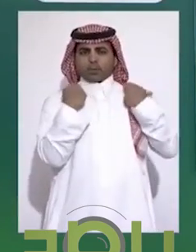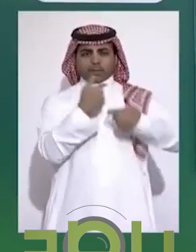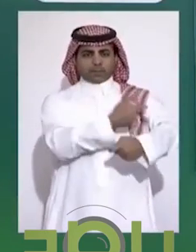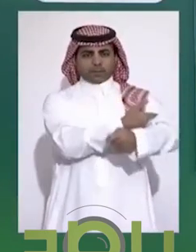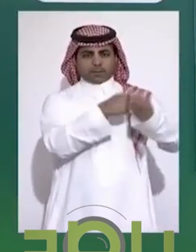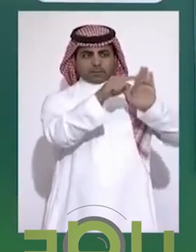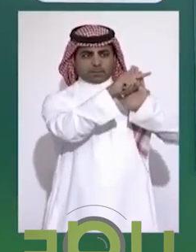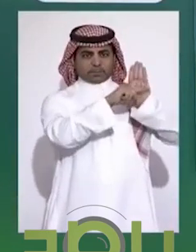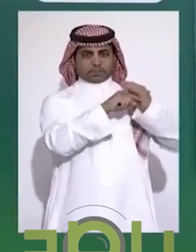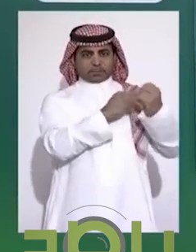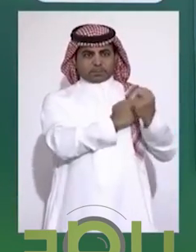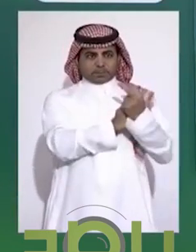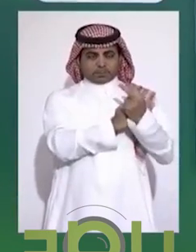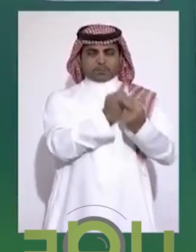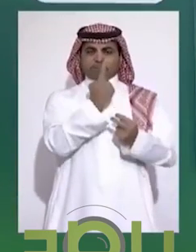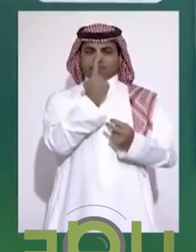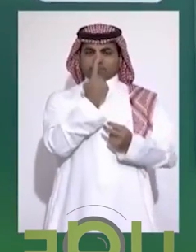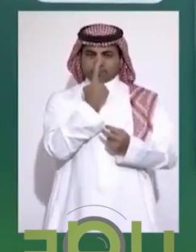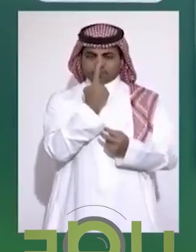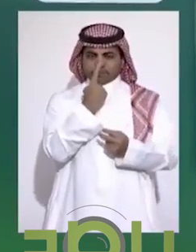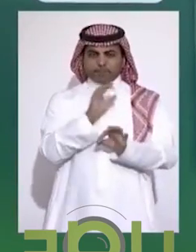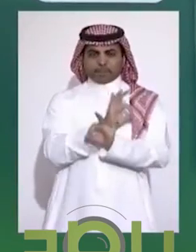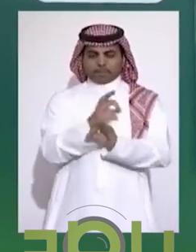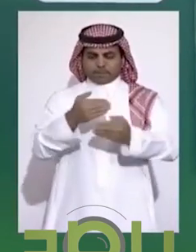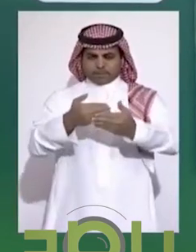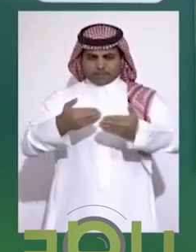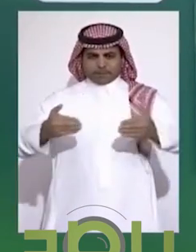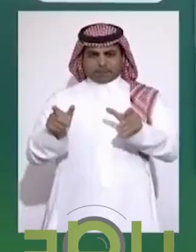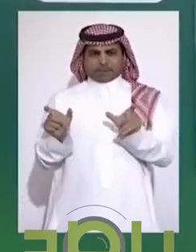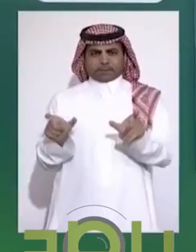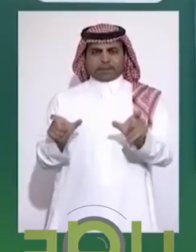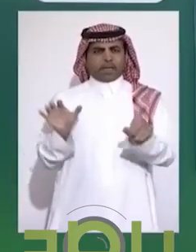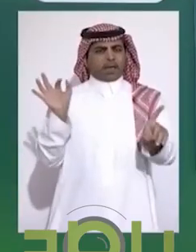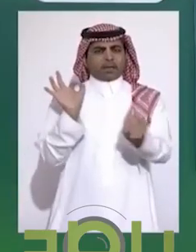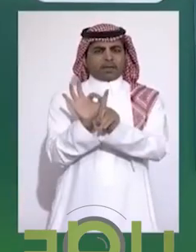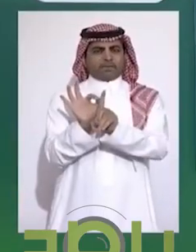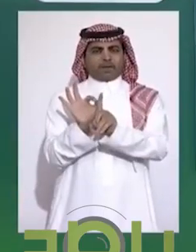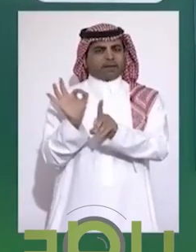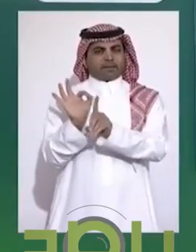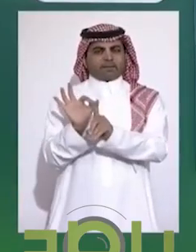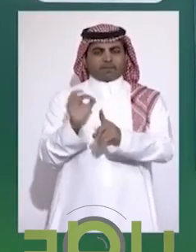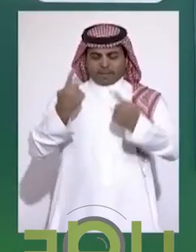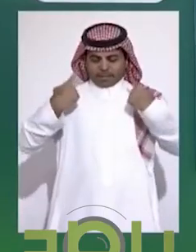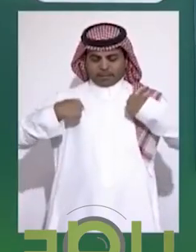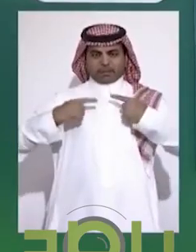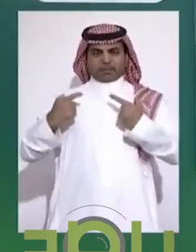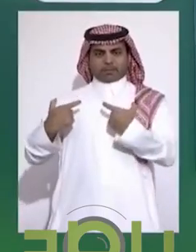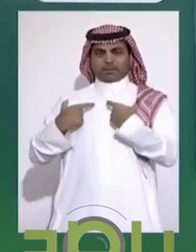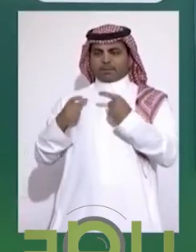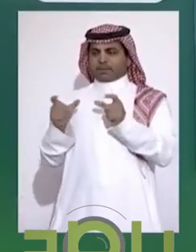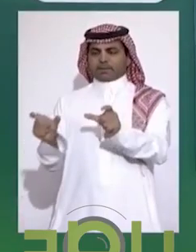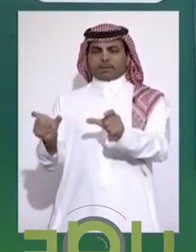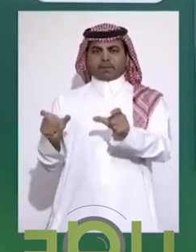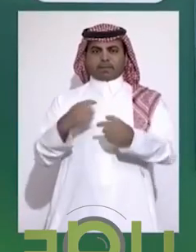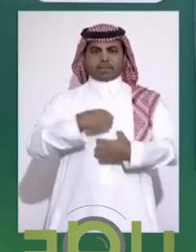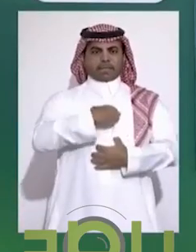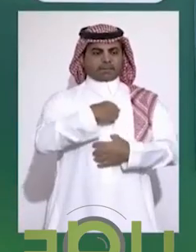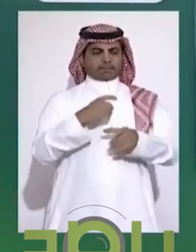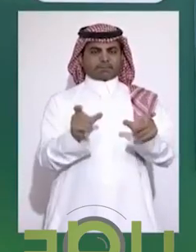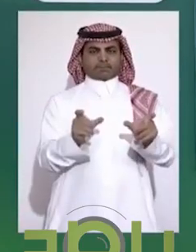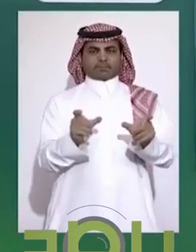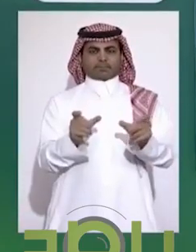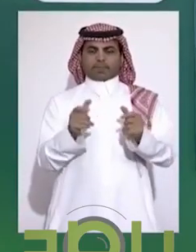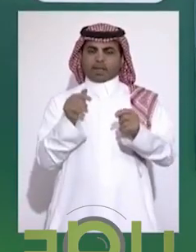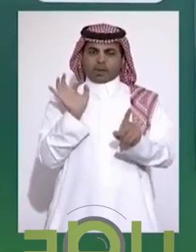درجة التدابير الاحترازية والإجراءات الوقائية للحفاظ على صحة المواطنين والمقيمين فيها وسلامتهم، فقد تقرر ما